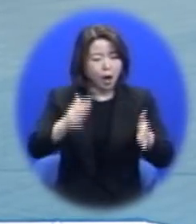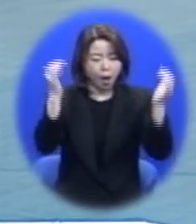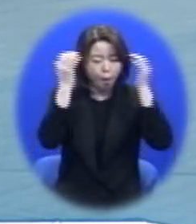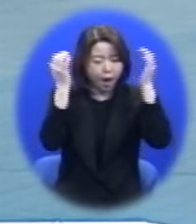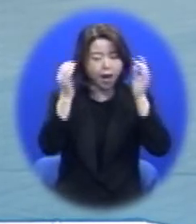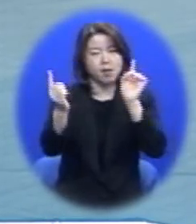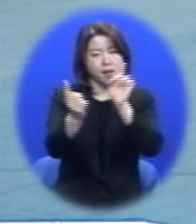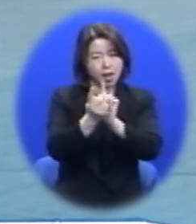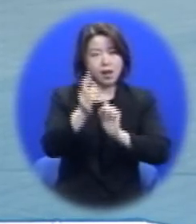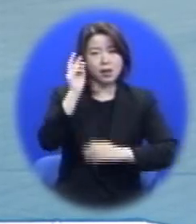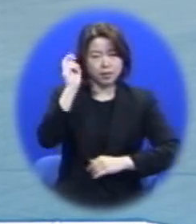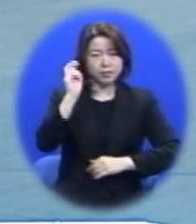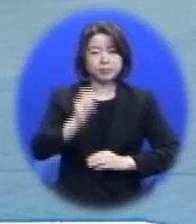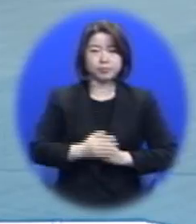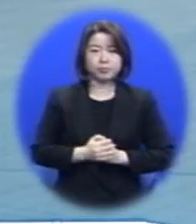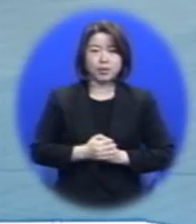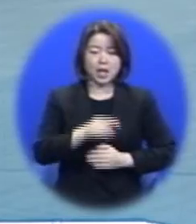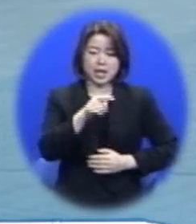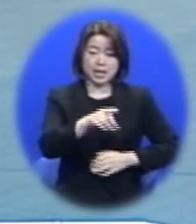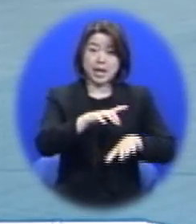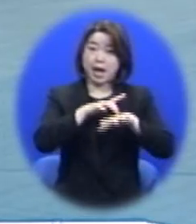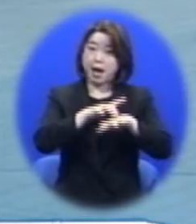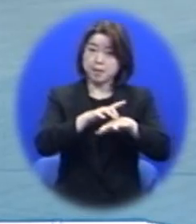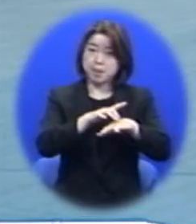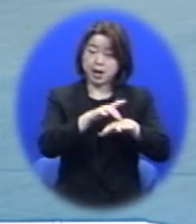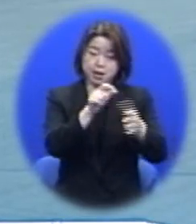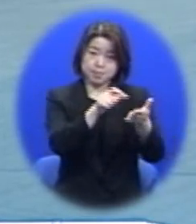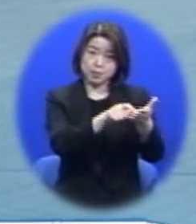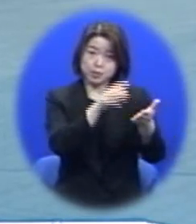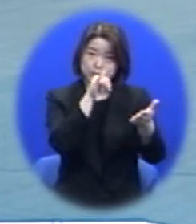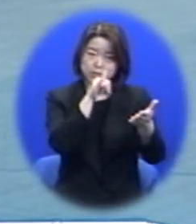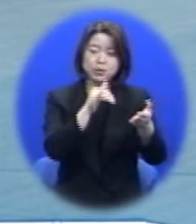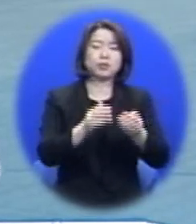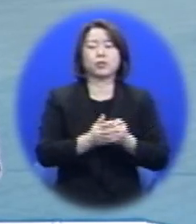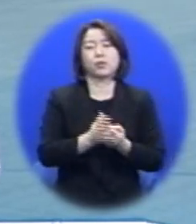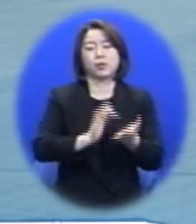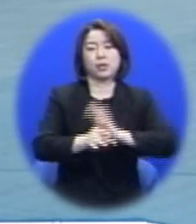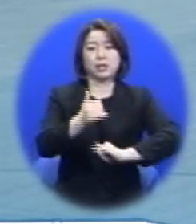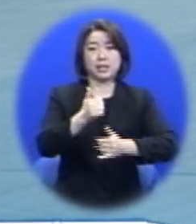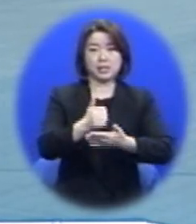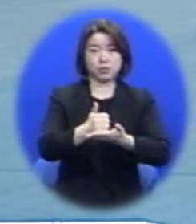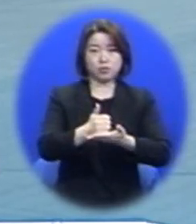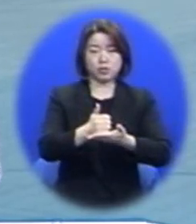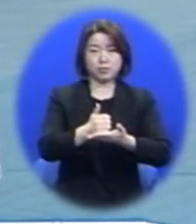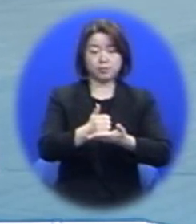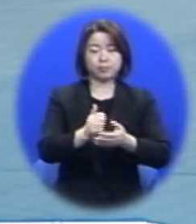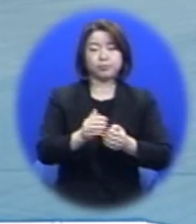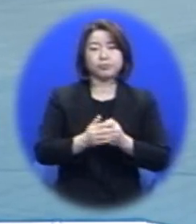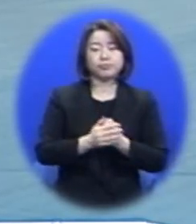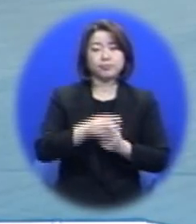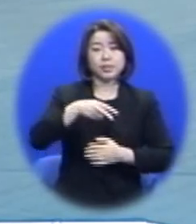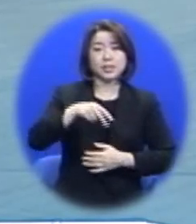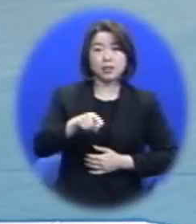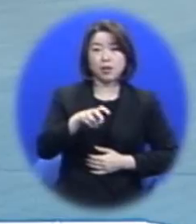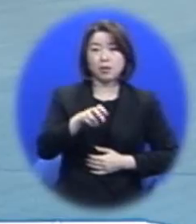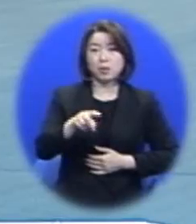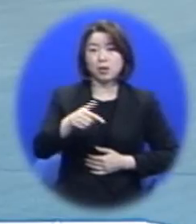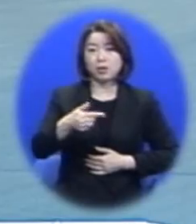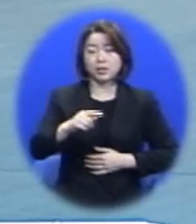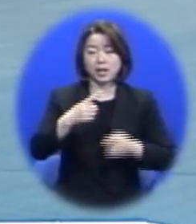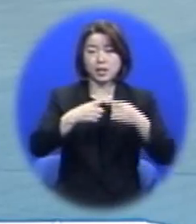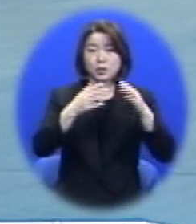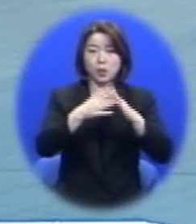당할 것이다. 여기에 악마가 나오는데 예수님께서 서머나 교회를 비방하는